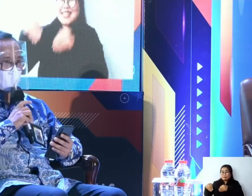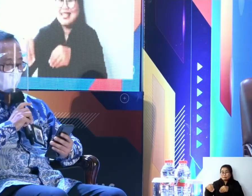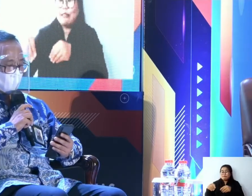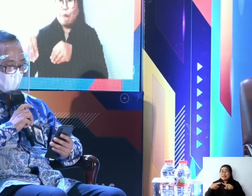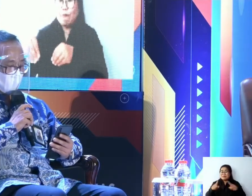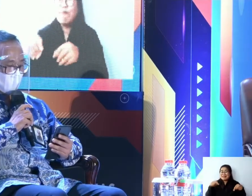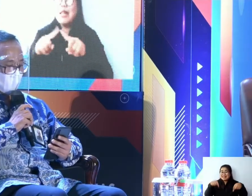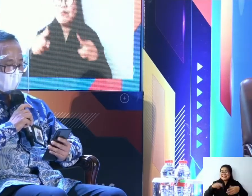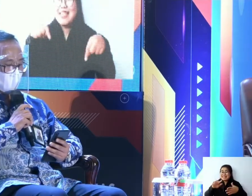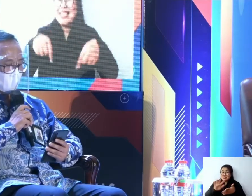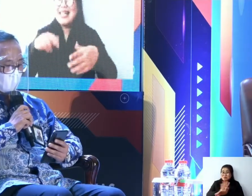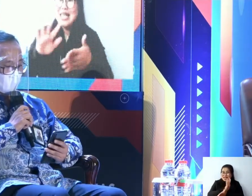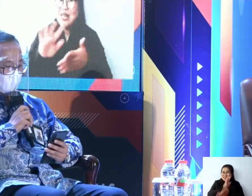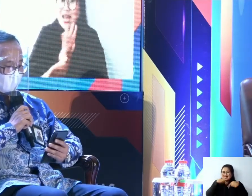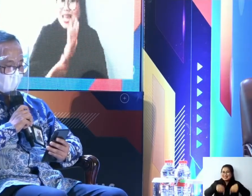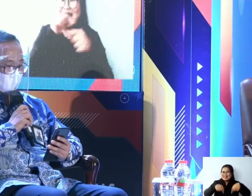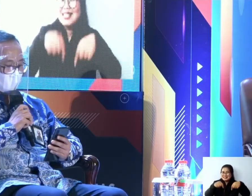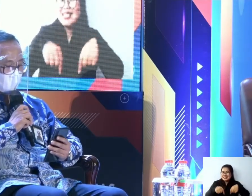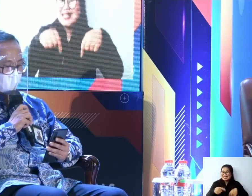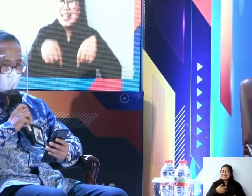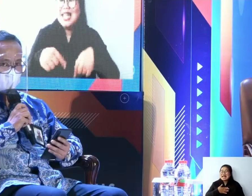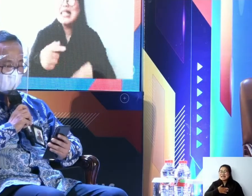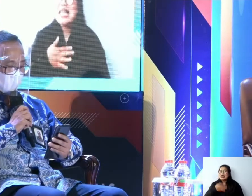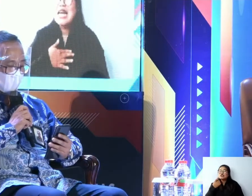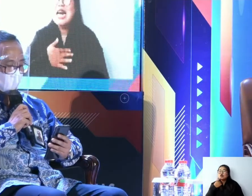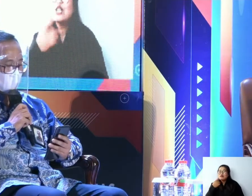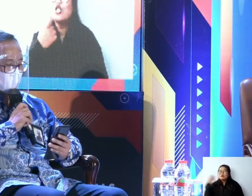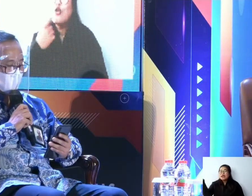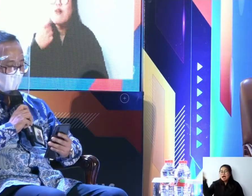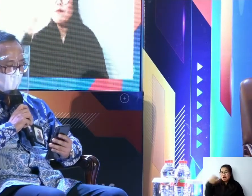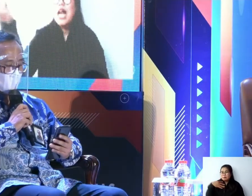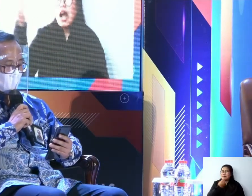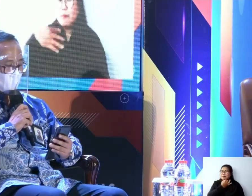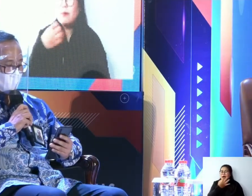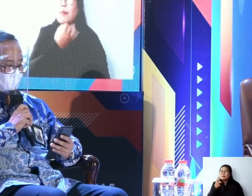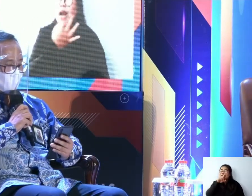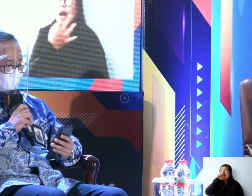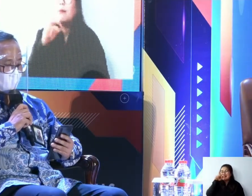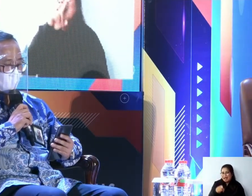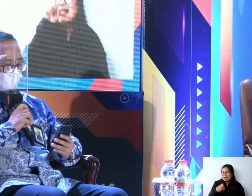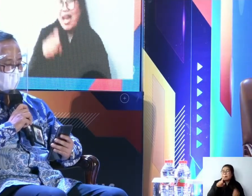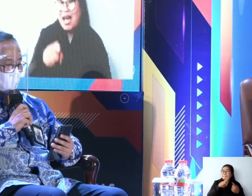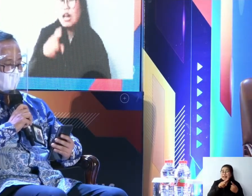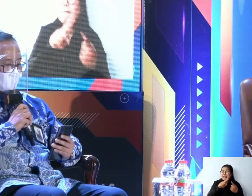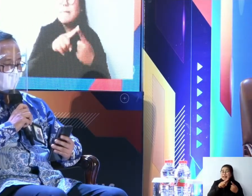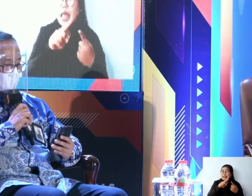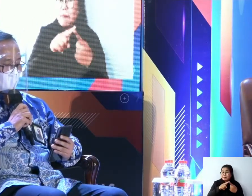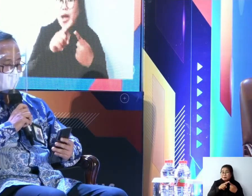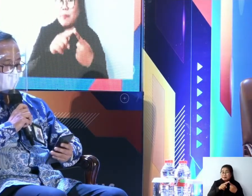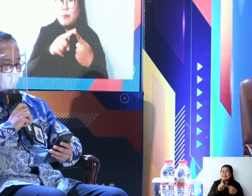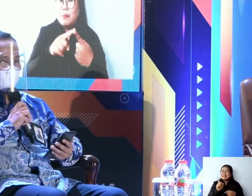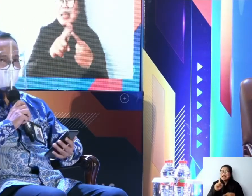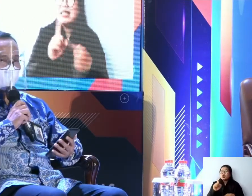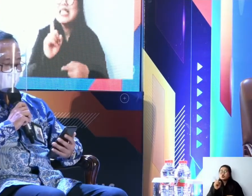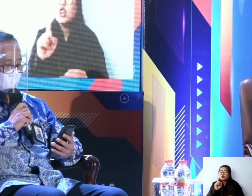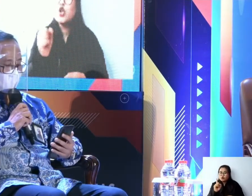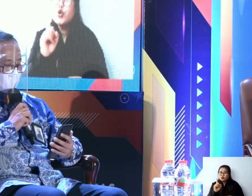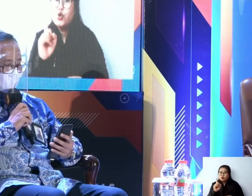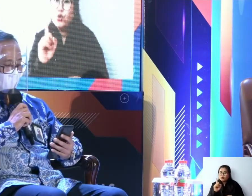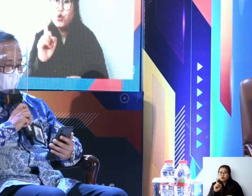mencoba menanggapi beberapa pertanyaan tapi yang pertama mungkin satu dulu yaitu dari